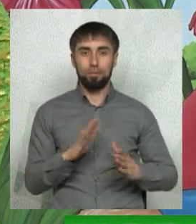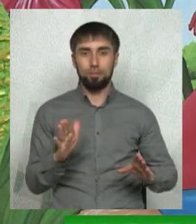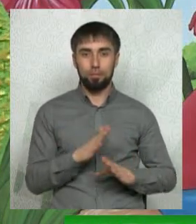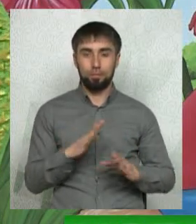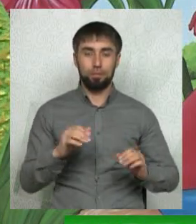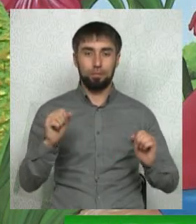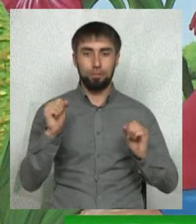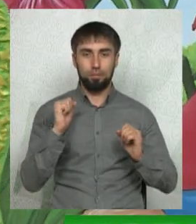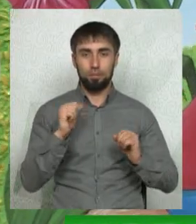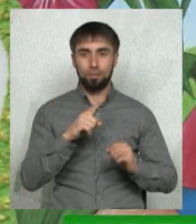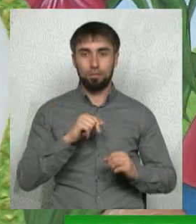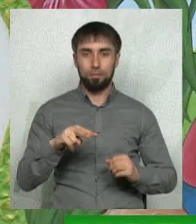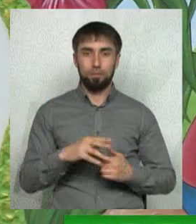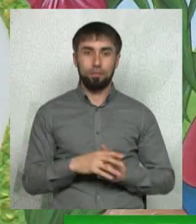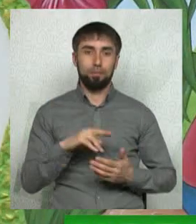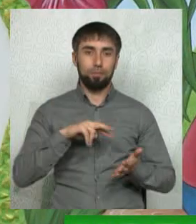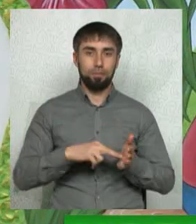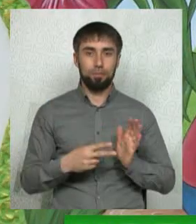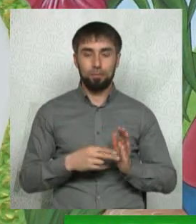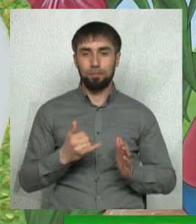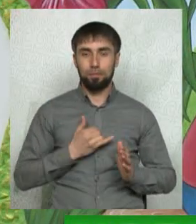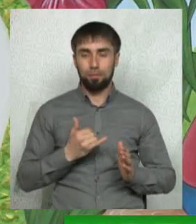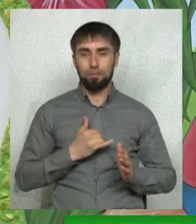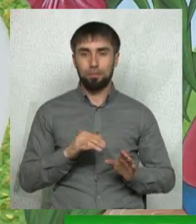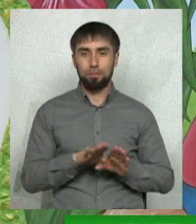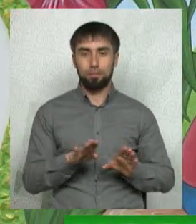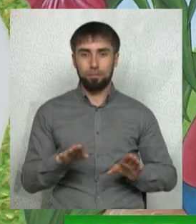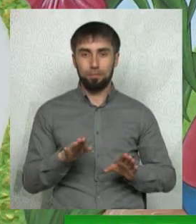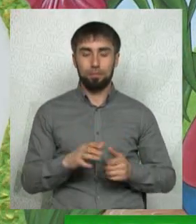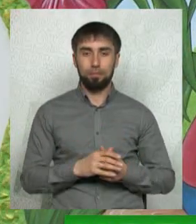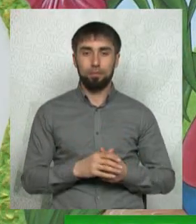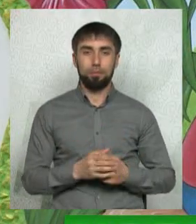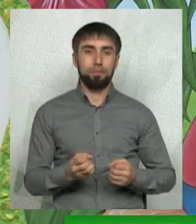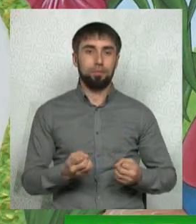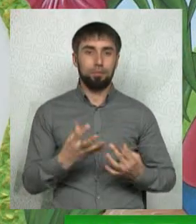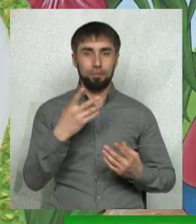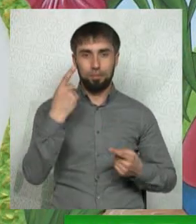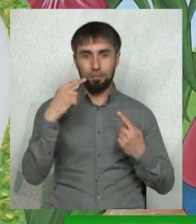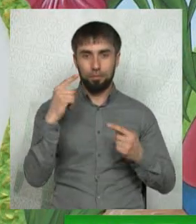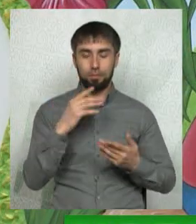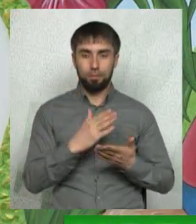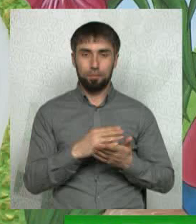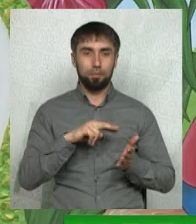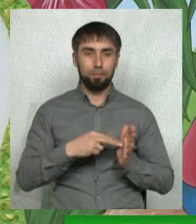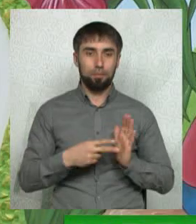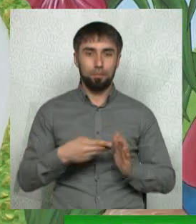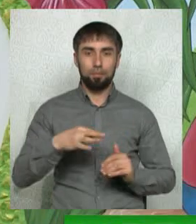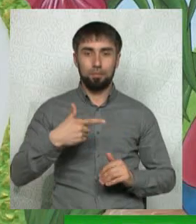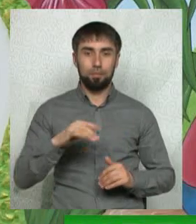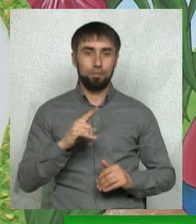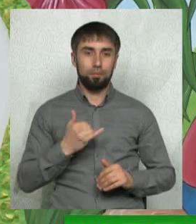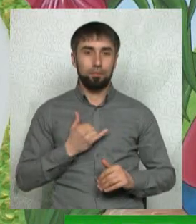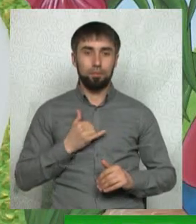музыкальные, и спортивные залы. В планах у нас также несколько идей. В плане того, что у нас будет